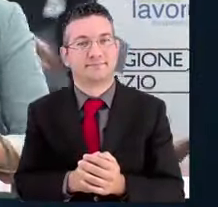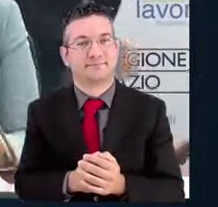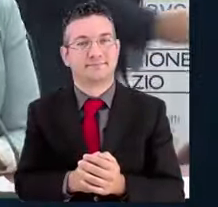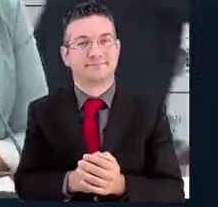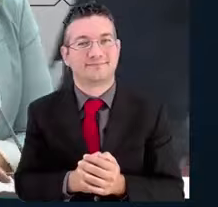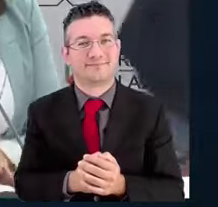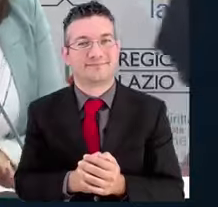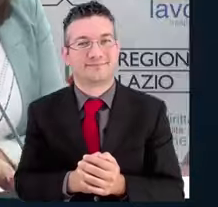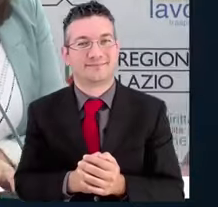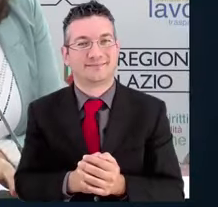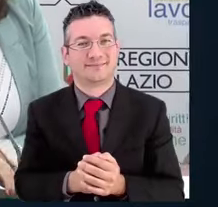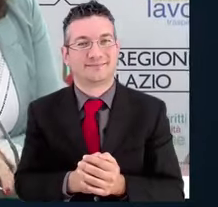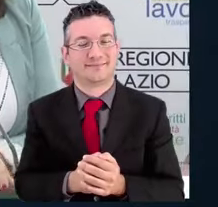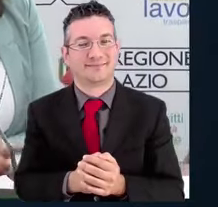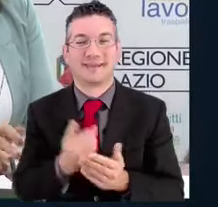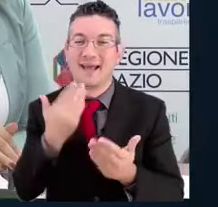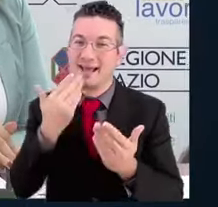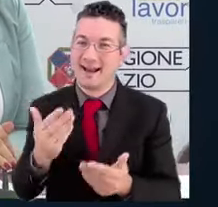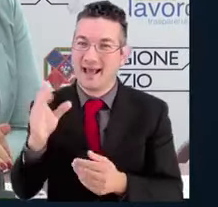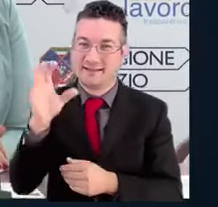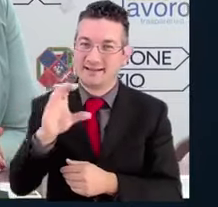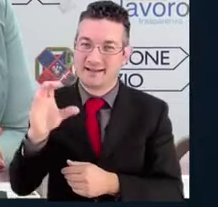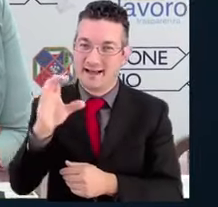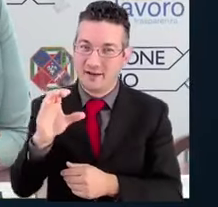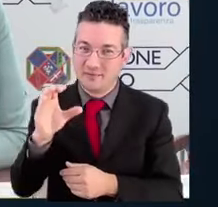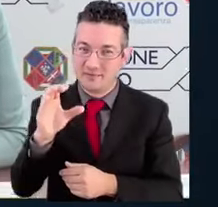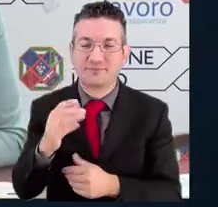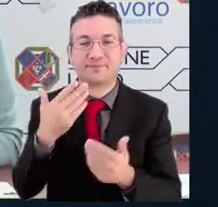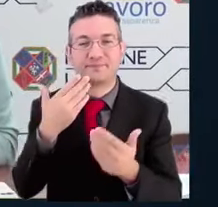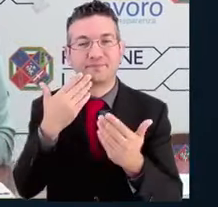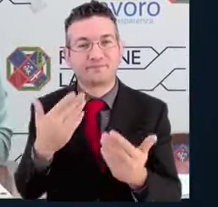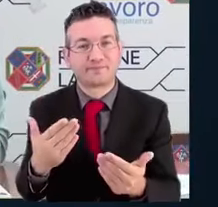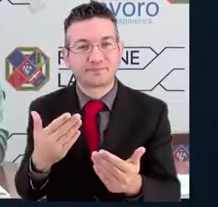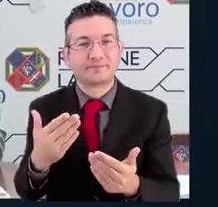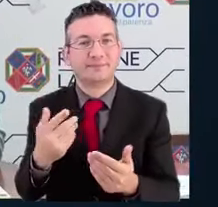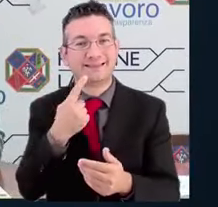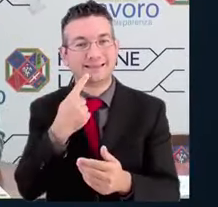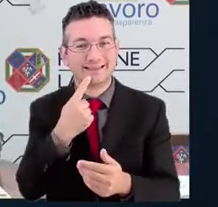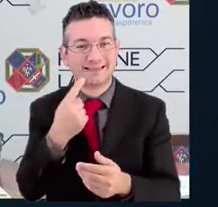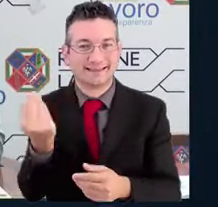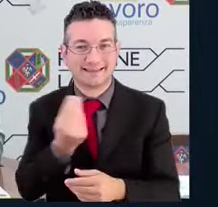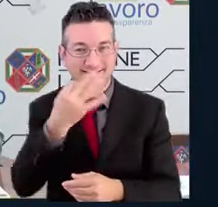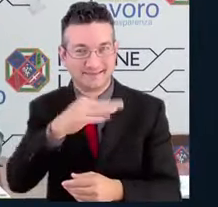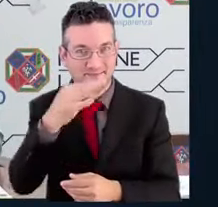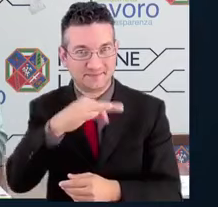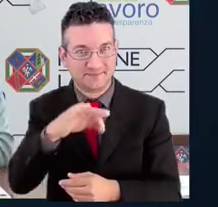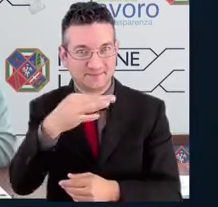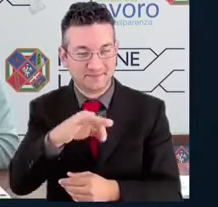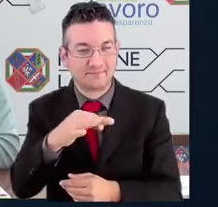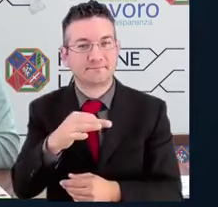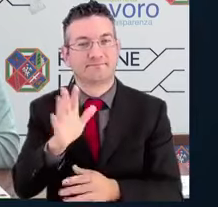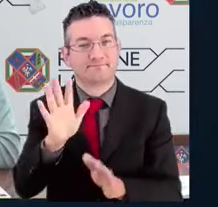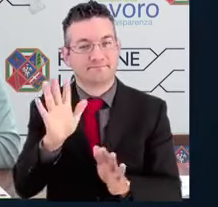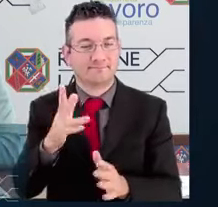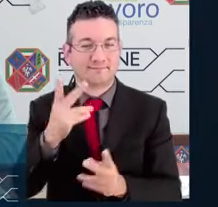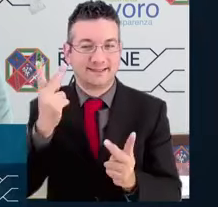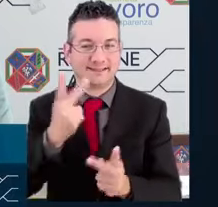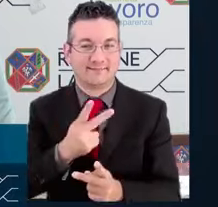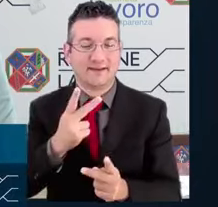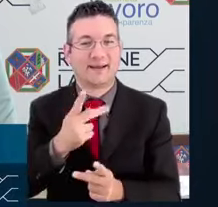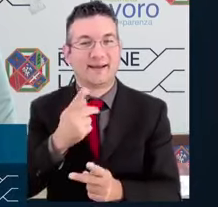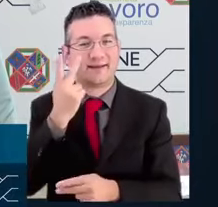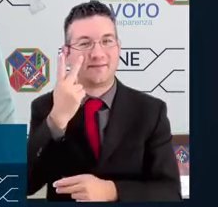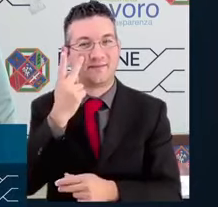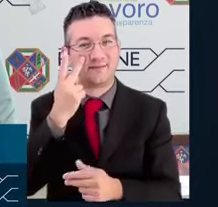e grazie claudio grazie anche a coloro che sono intervenuti sarà interessante vedere anche